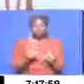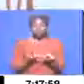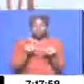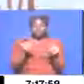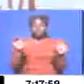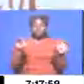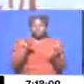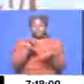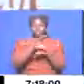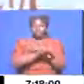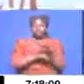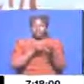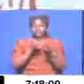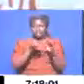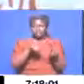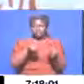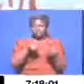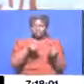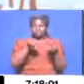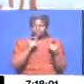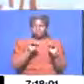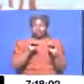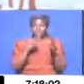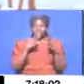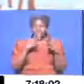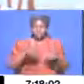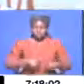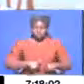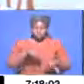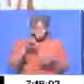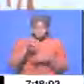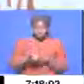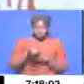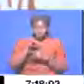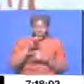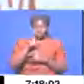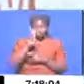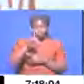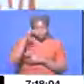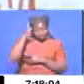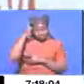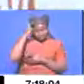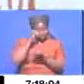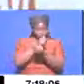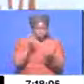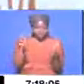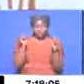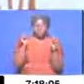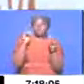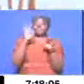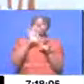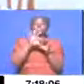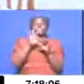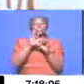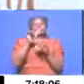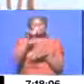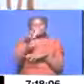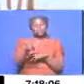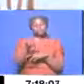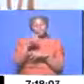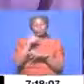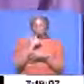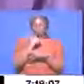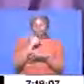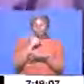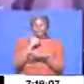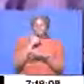Jana watumie fahamu vizuri, wapige kura kwa watu ambao wana sera zitakazoweza kuwakomboa kwenye hali